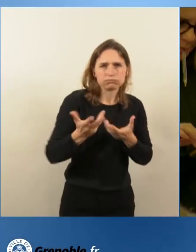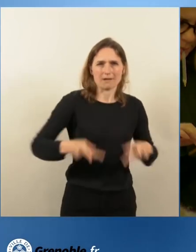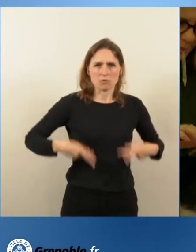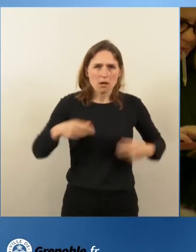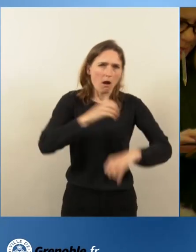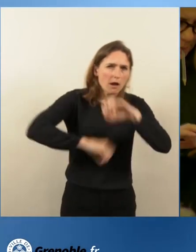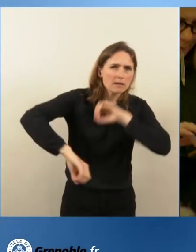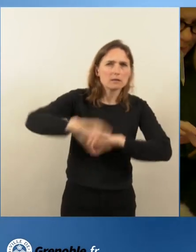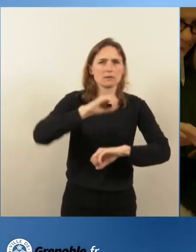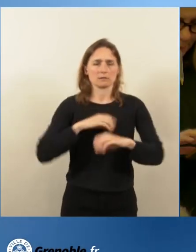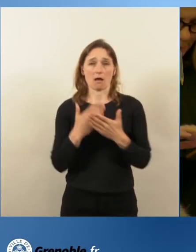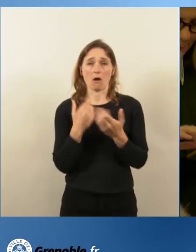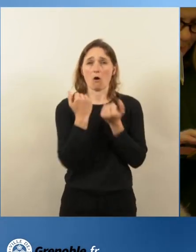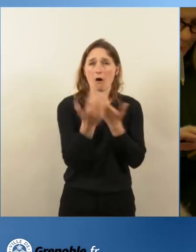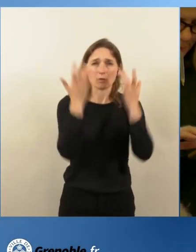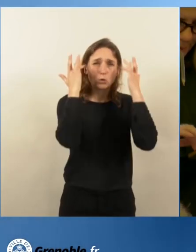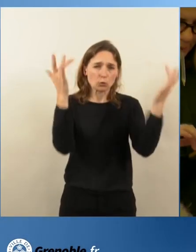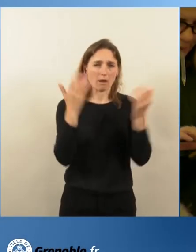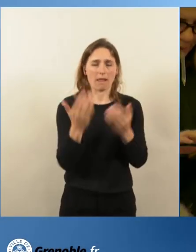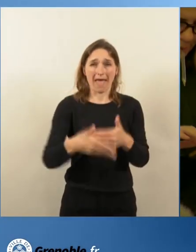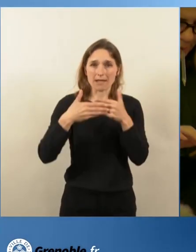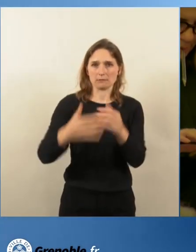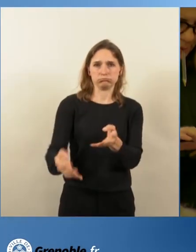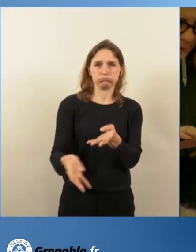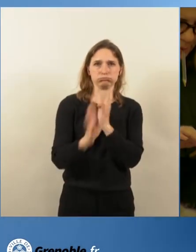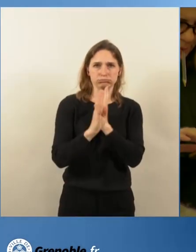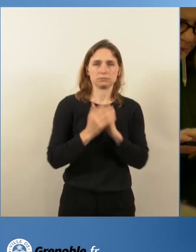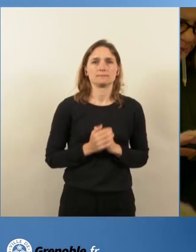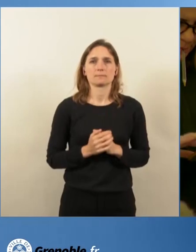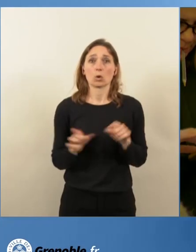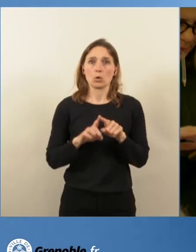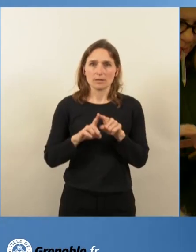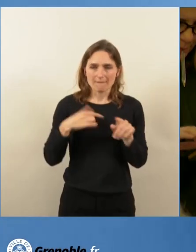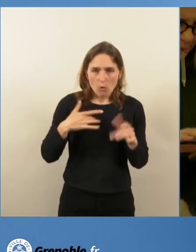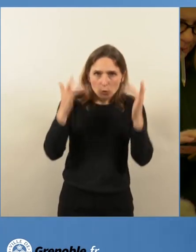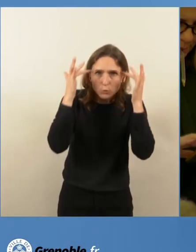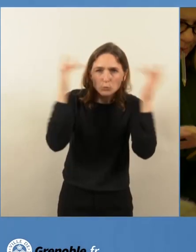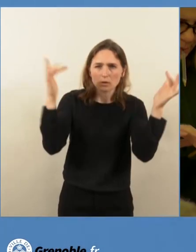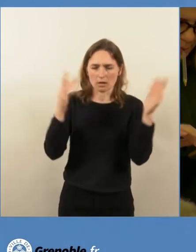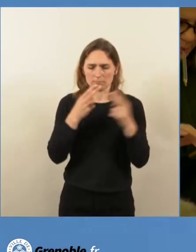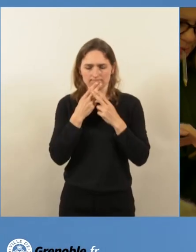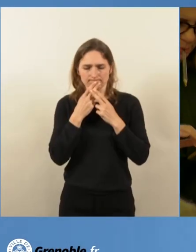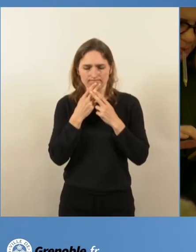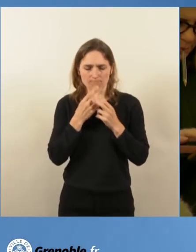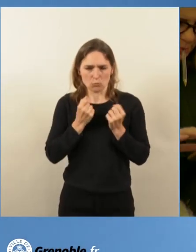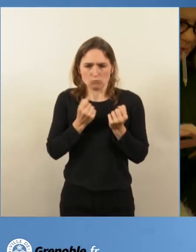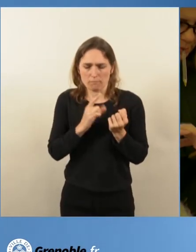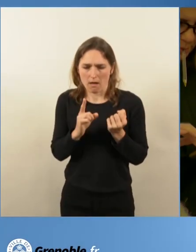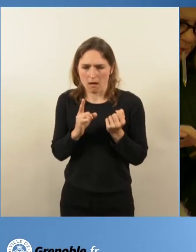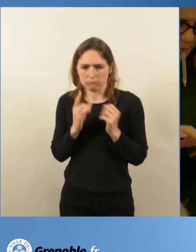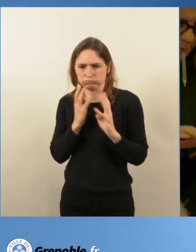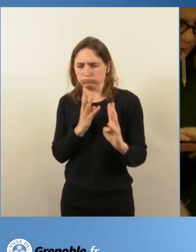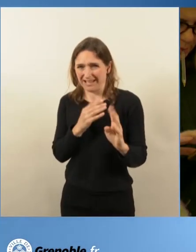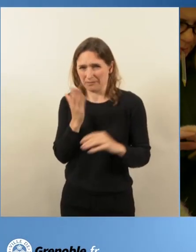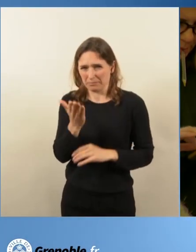et d'une levée des inhibitions et d'une prise de conscience des représentations de la chose culturelle comme élément social